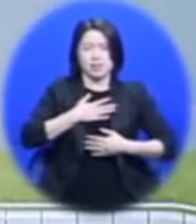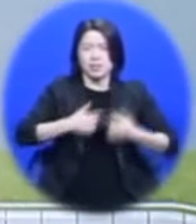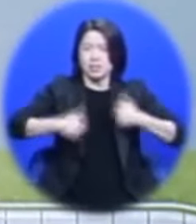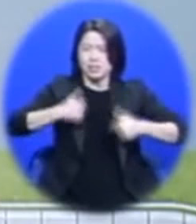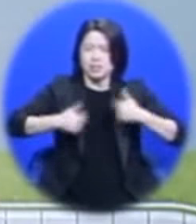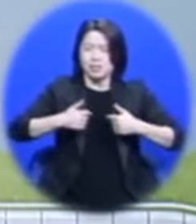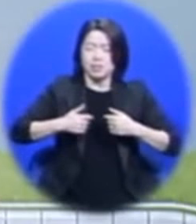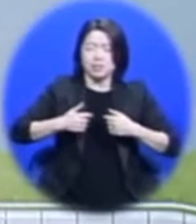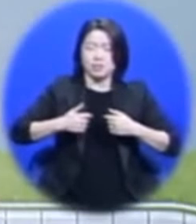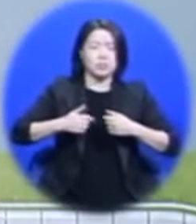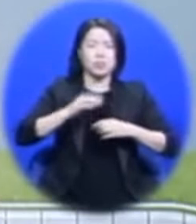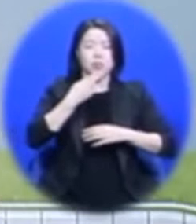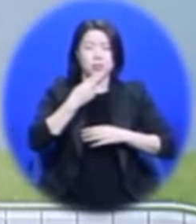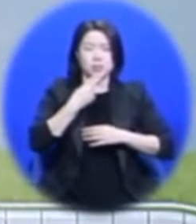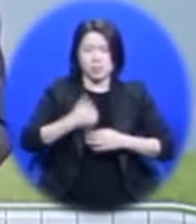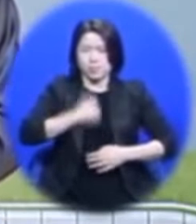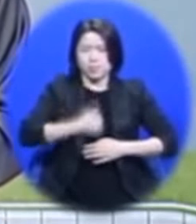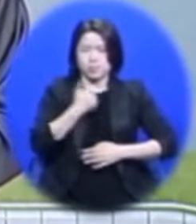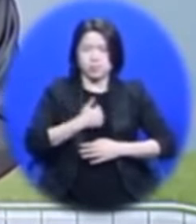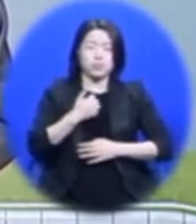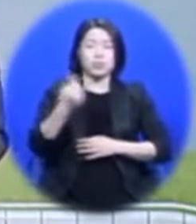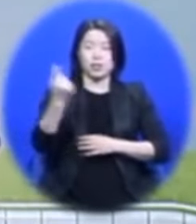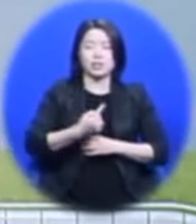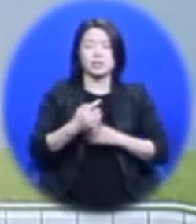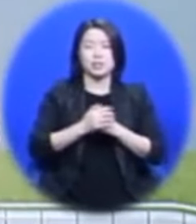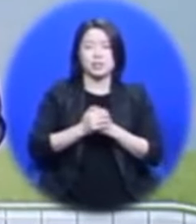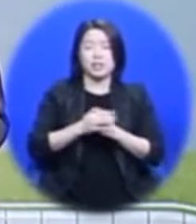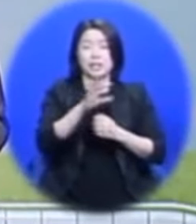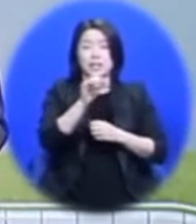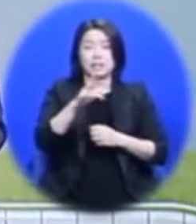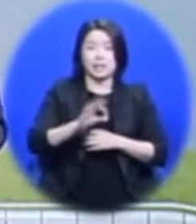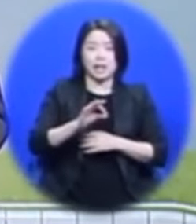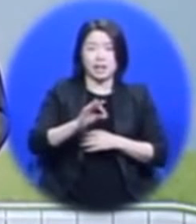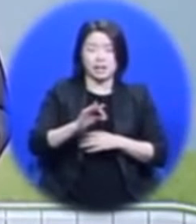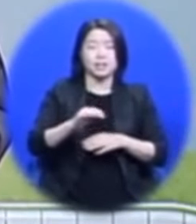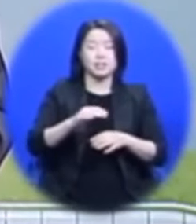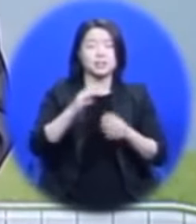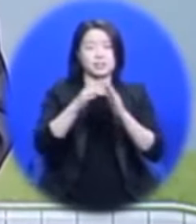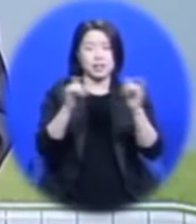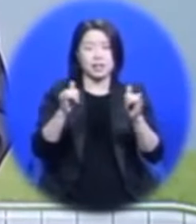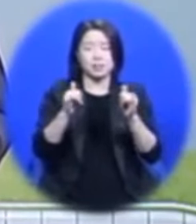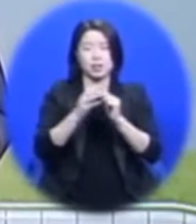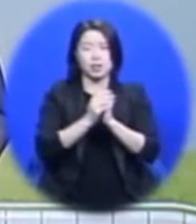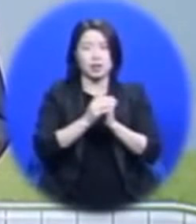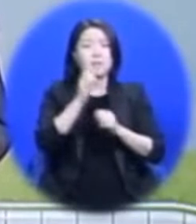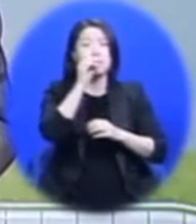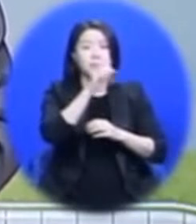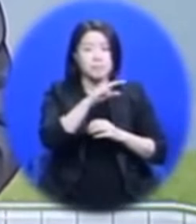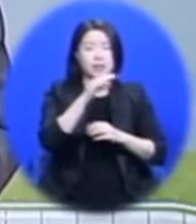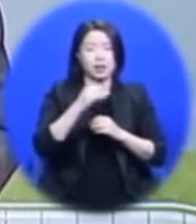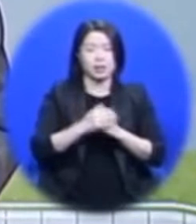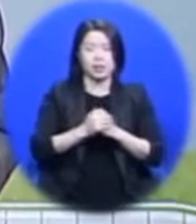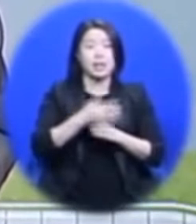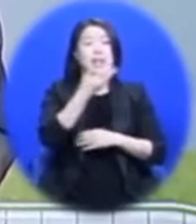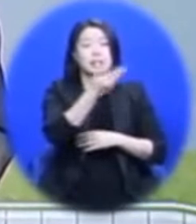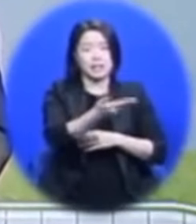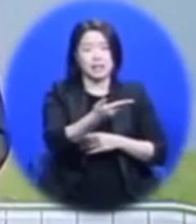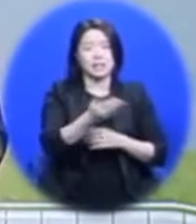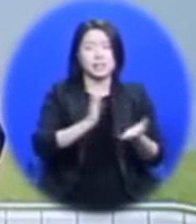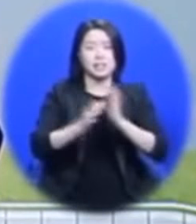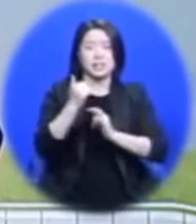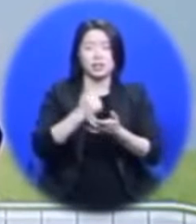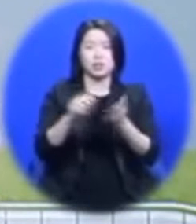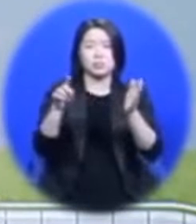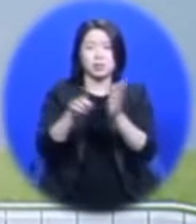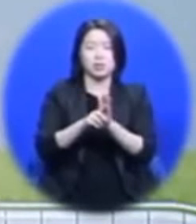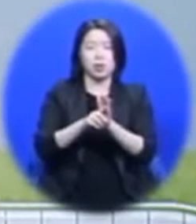왔어요. 근데 목사님께서 그 양 씨에게 그렇게 이야기를 해줬습니다. 아마 당신이 예수를 믿는다고